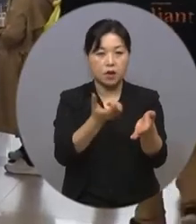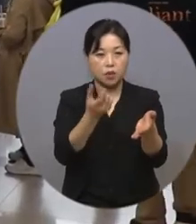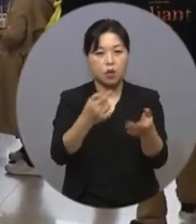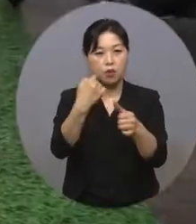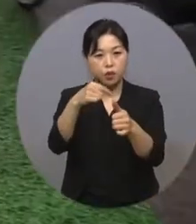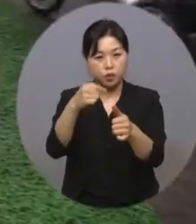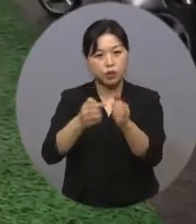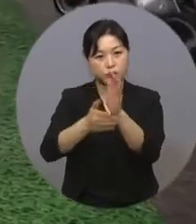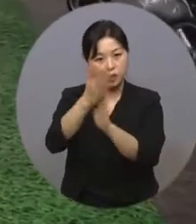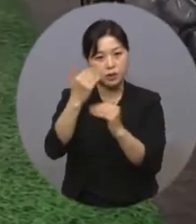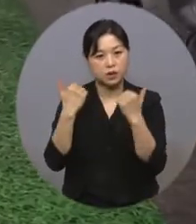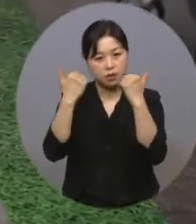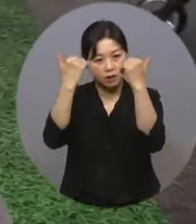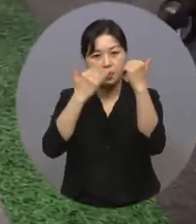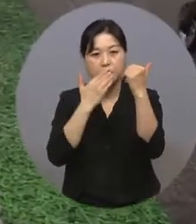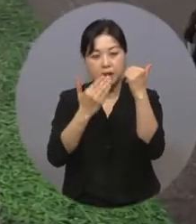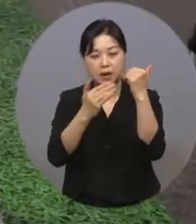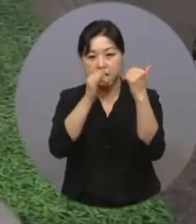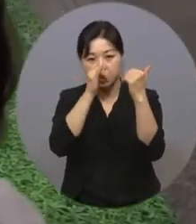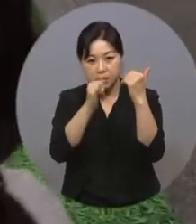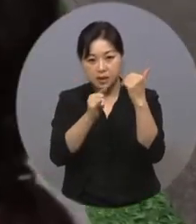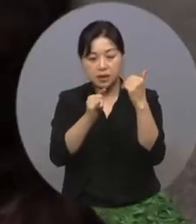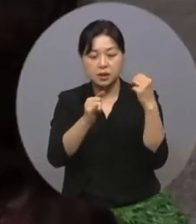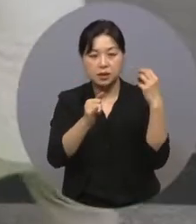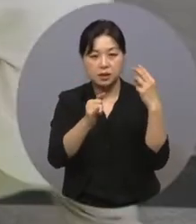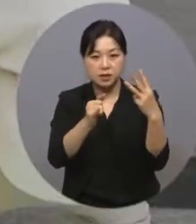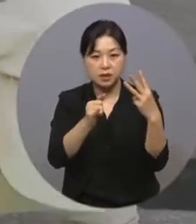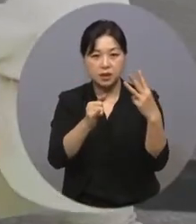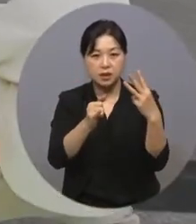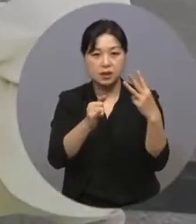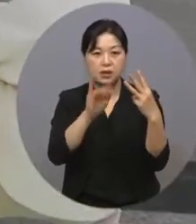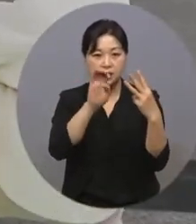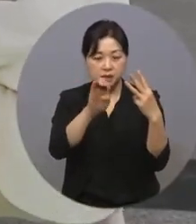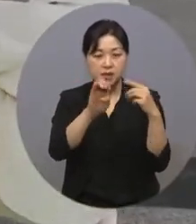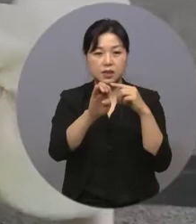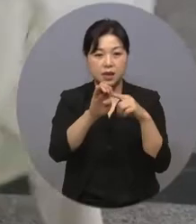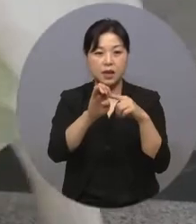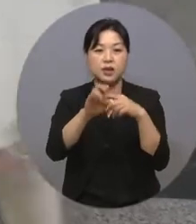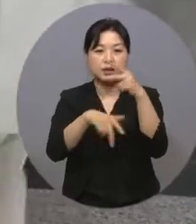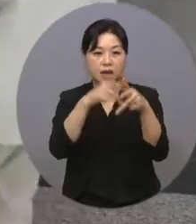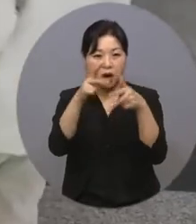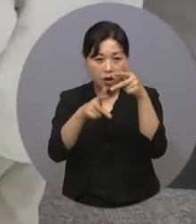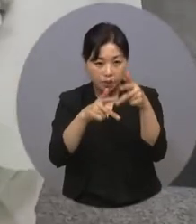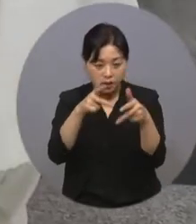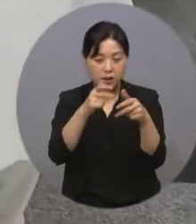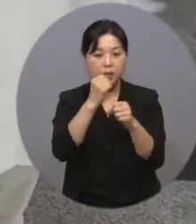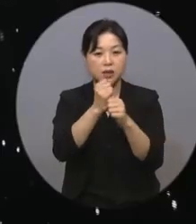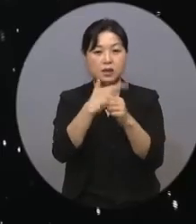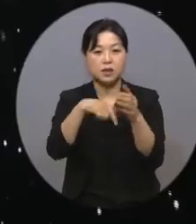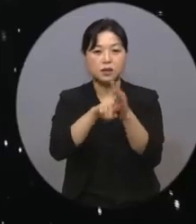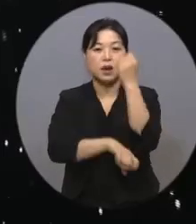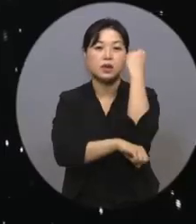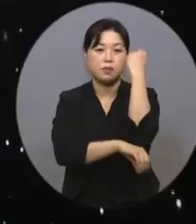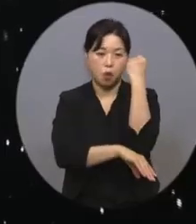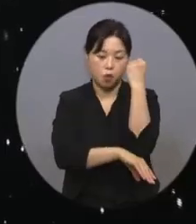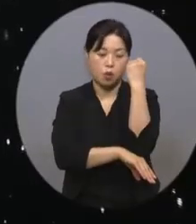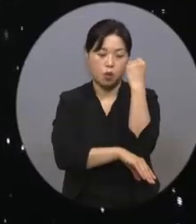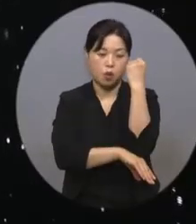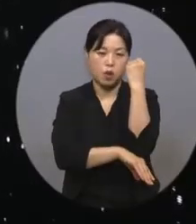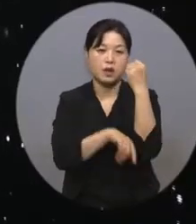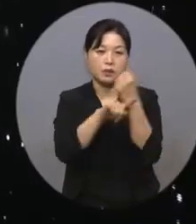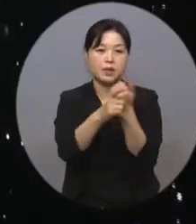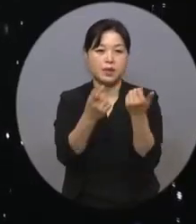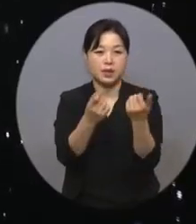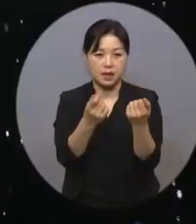되는 3E 프로젝트를 실현하는 밑거름이 되기를 기대한다고 말했습니다. 이번 박람회에